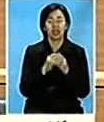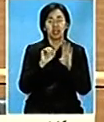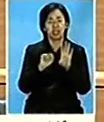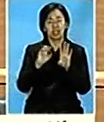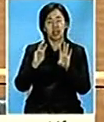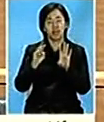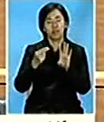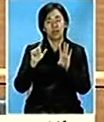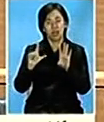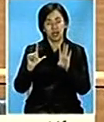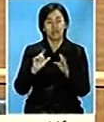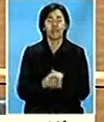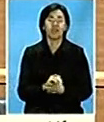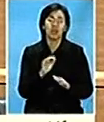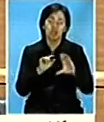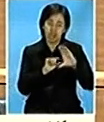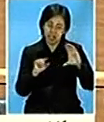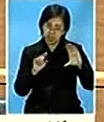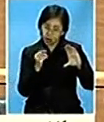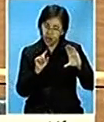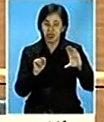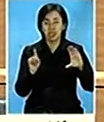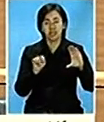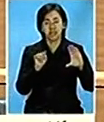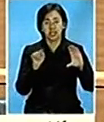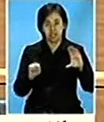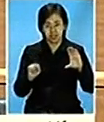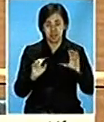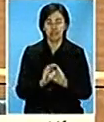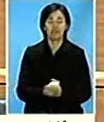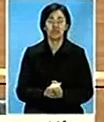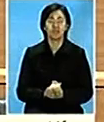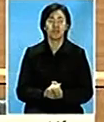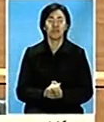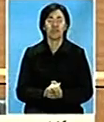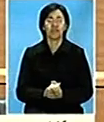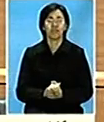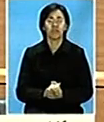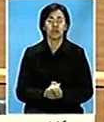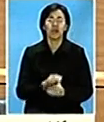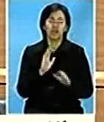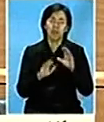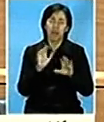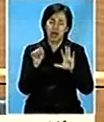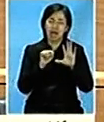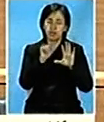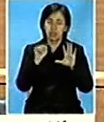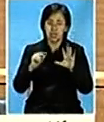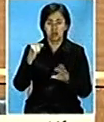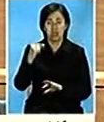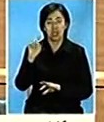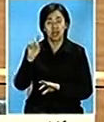460,000 ล้านเท่ากับ 20% ของงบประมาณทั้งประเทศนะฮะหรือเกือบ 5% ของ GDP นะ